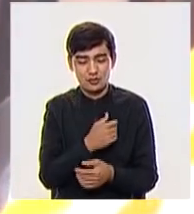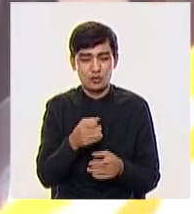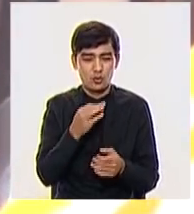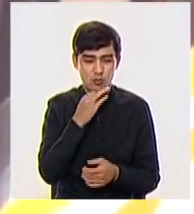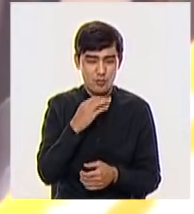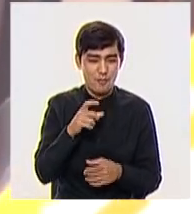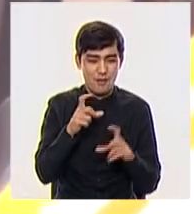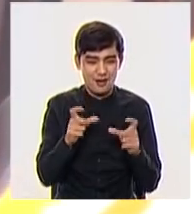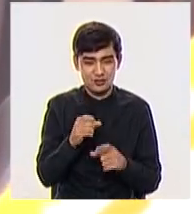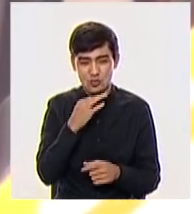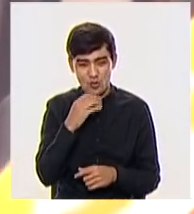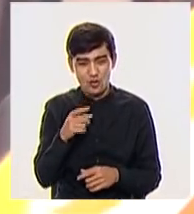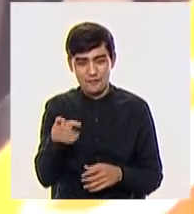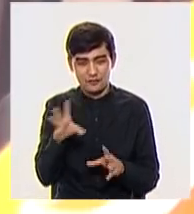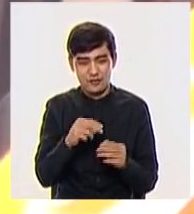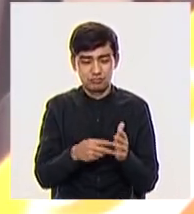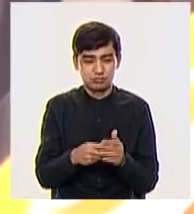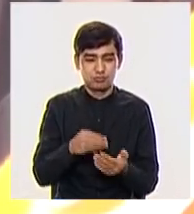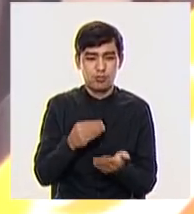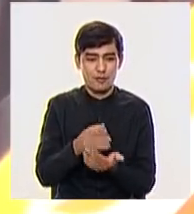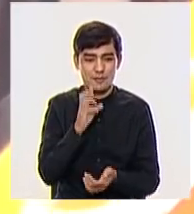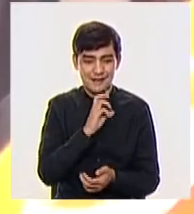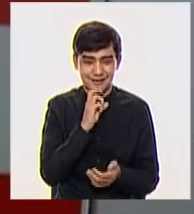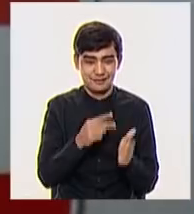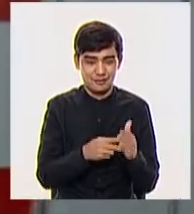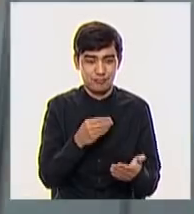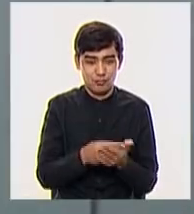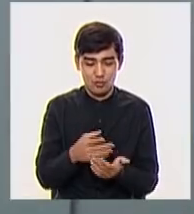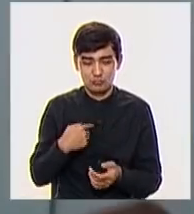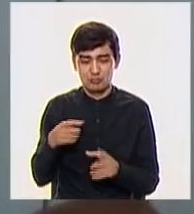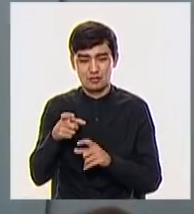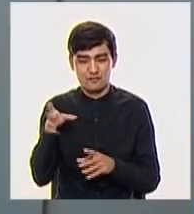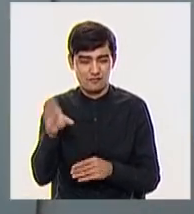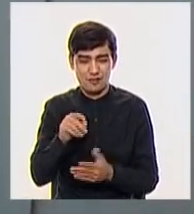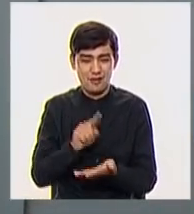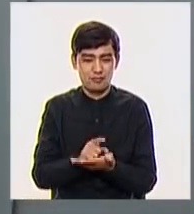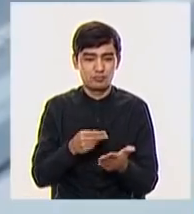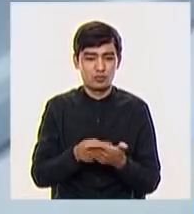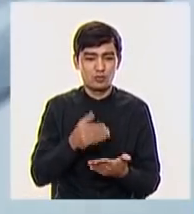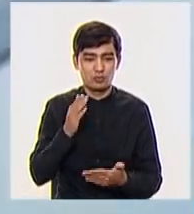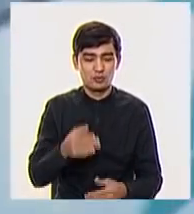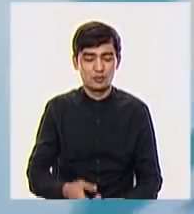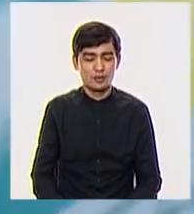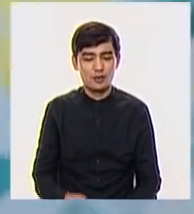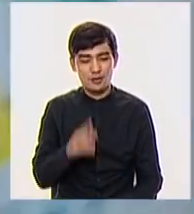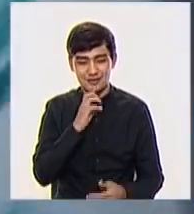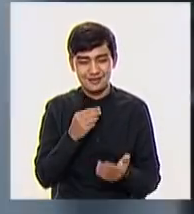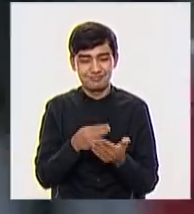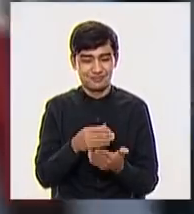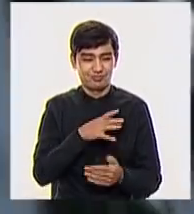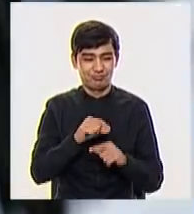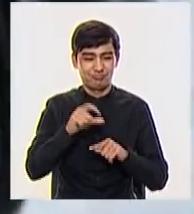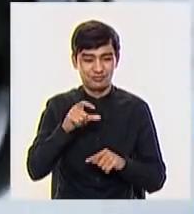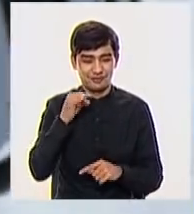все продукты обязательно подорожают, потому что подорожал бензин. Любое подорожание, удар. Бензиннің қымбаттауына ең